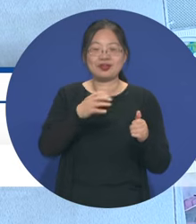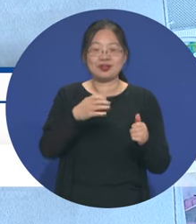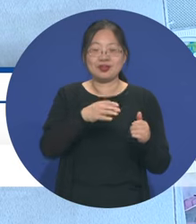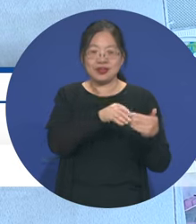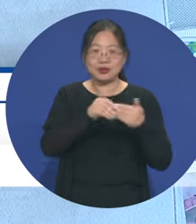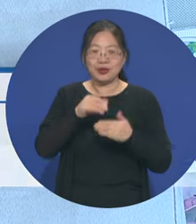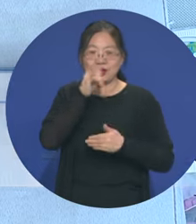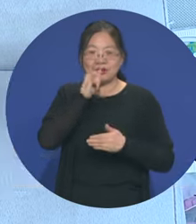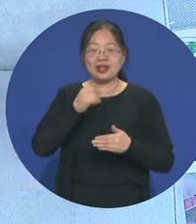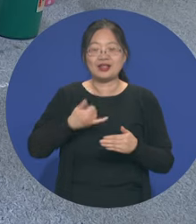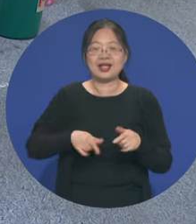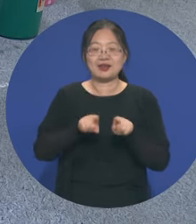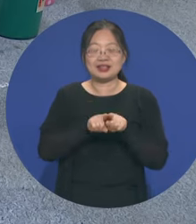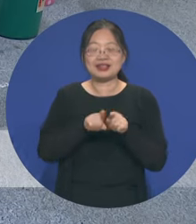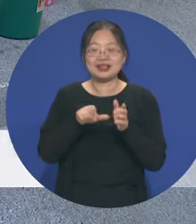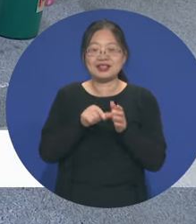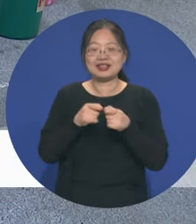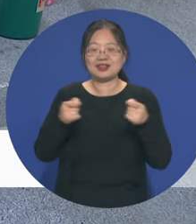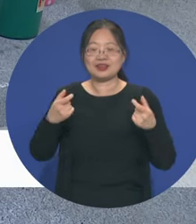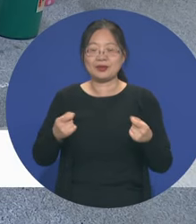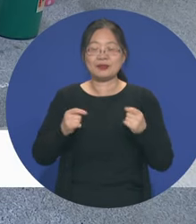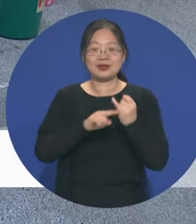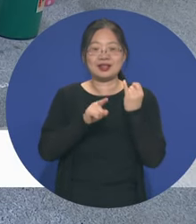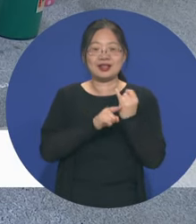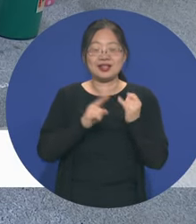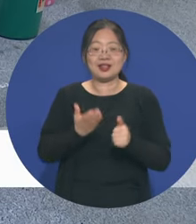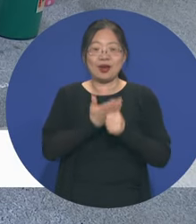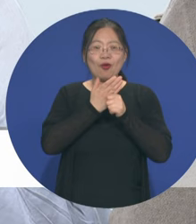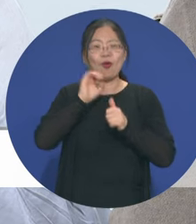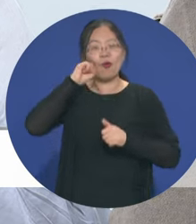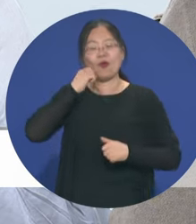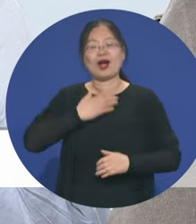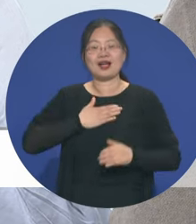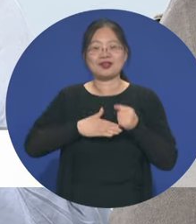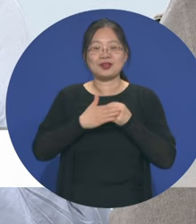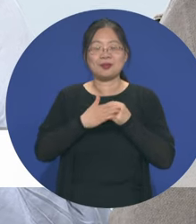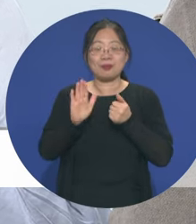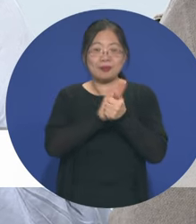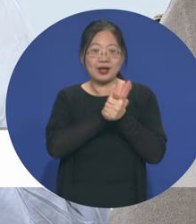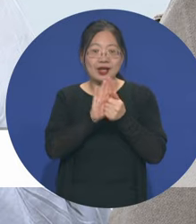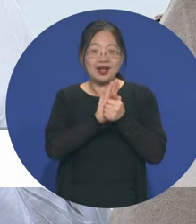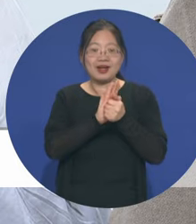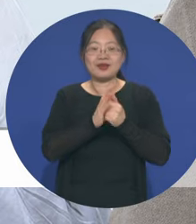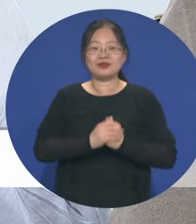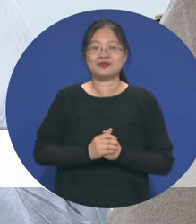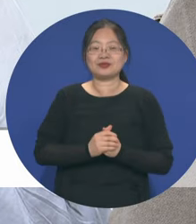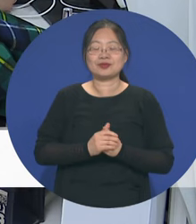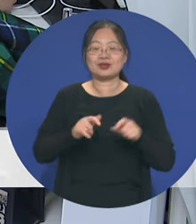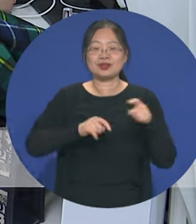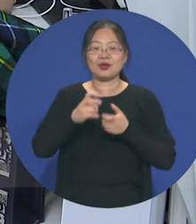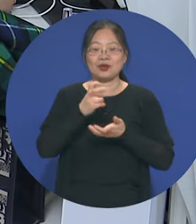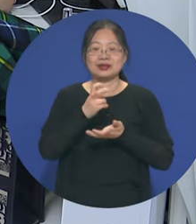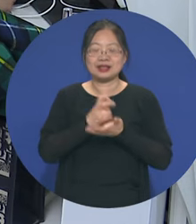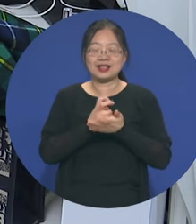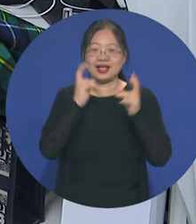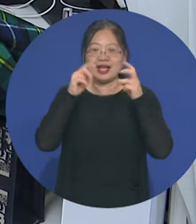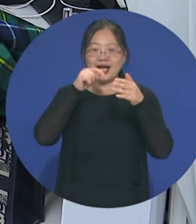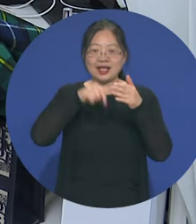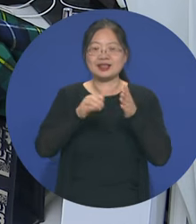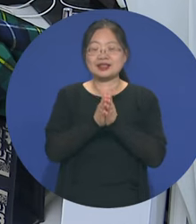좀 늘어날 수 있을 것 같아서 임신과 양육의 어려움을 알기에 일을 배려하는 산내 정책을 펴는 기업도